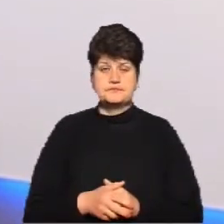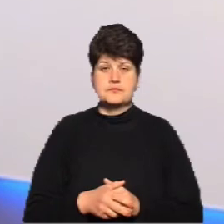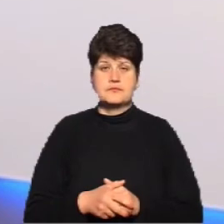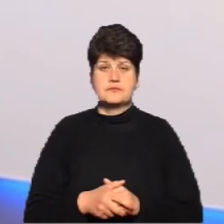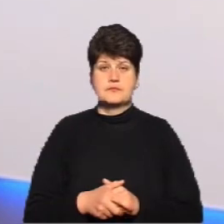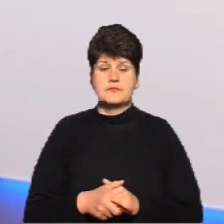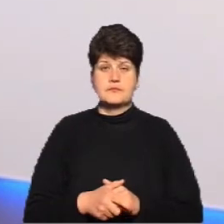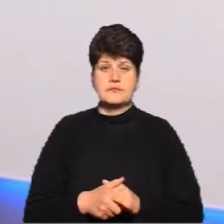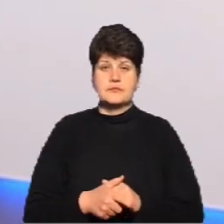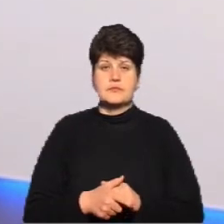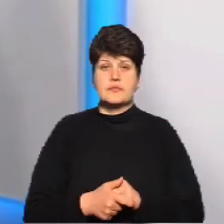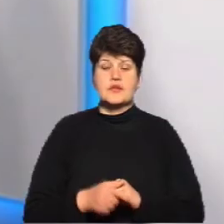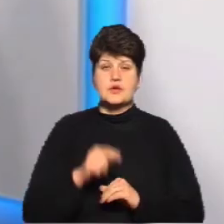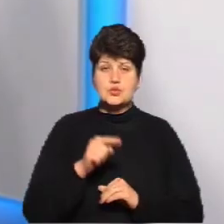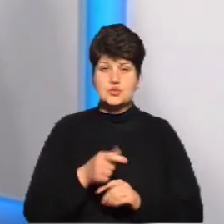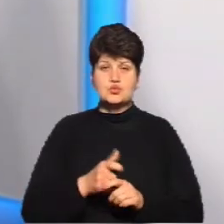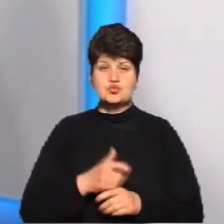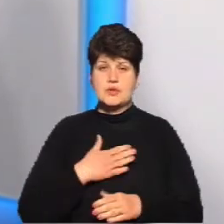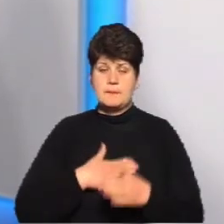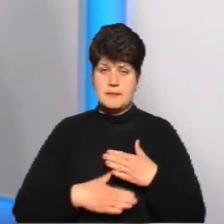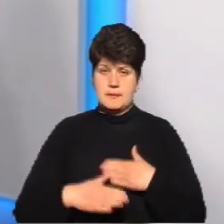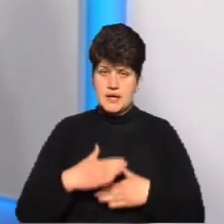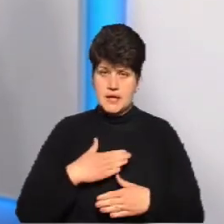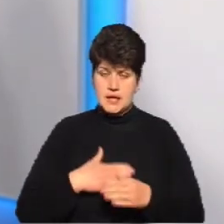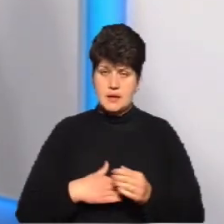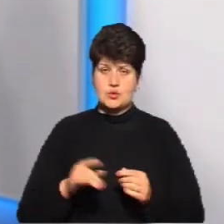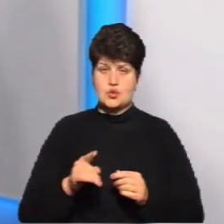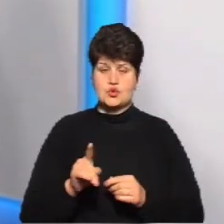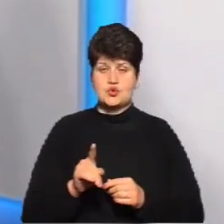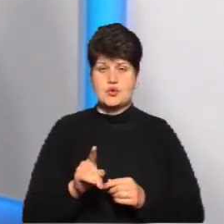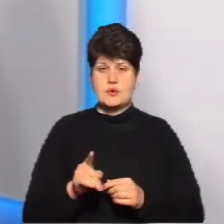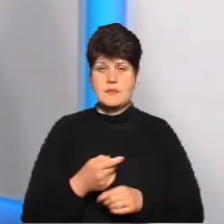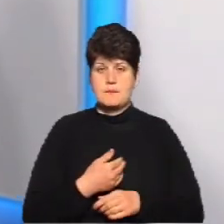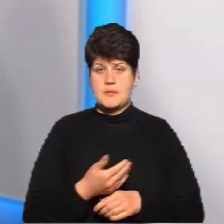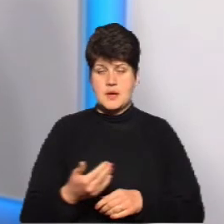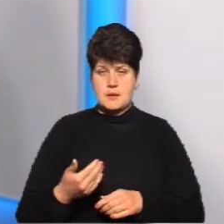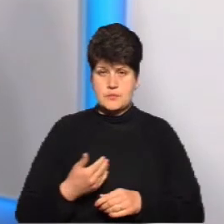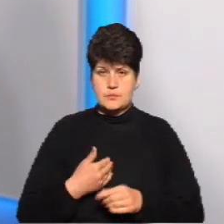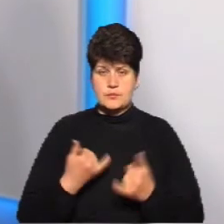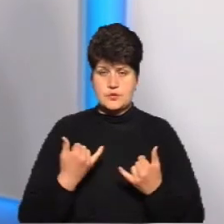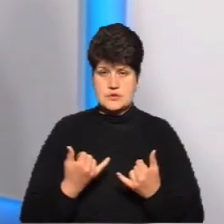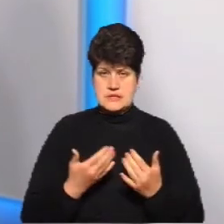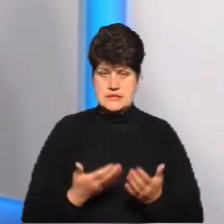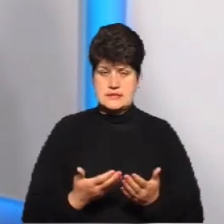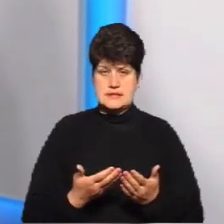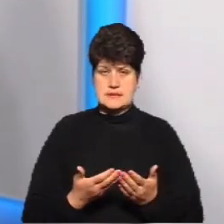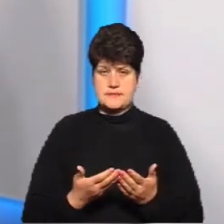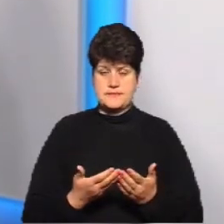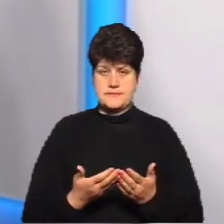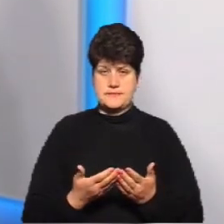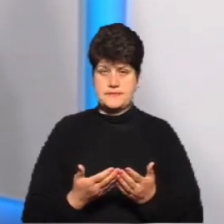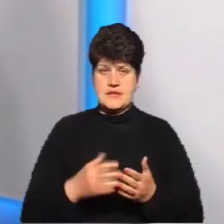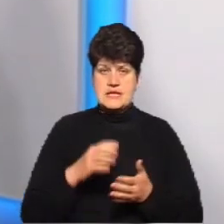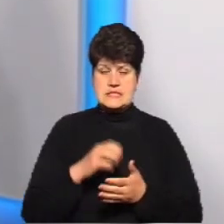тут мені дуже приємно, що ми якраз про це мову про зняття